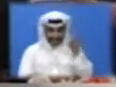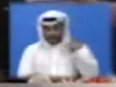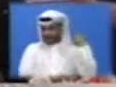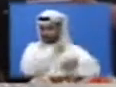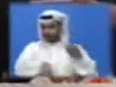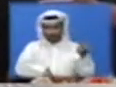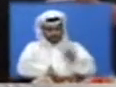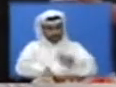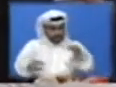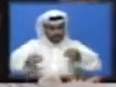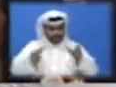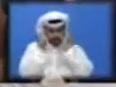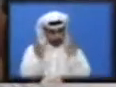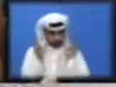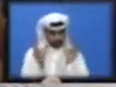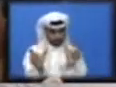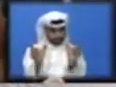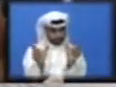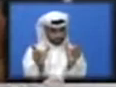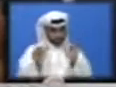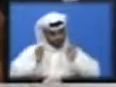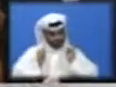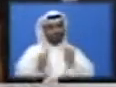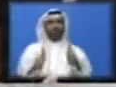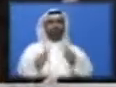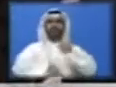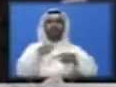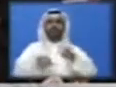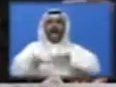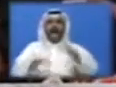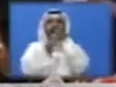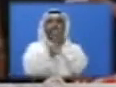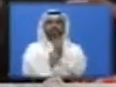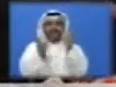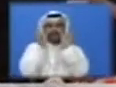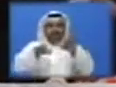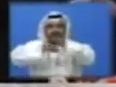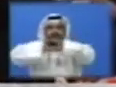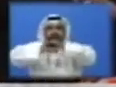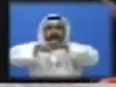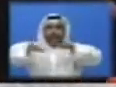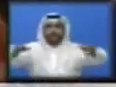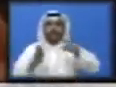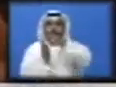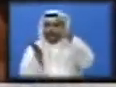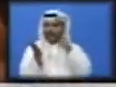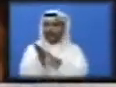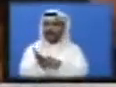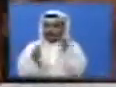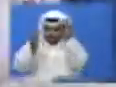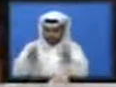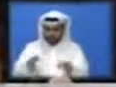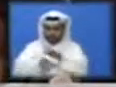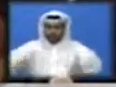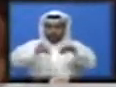مواصلة الالتزام باليقظة والجاهزية من أجل حفظ استقرار الأمن وفرض هيبة القانون حتى